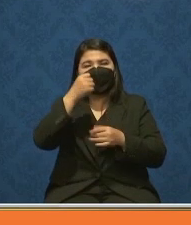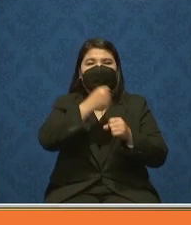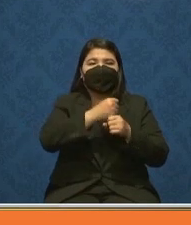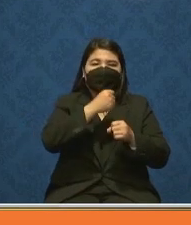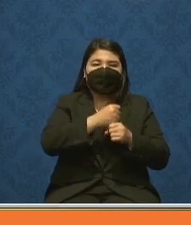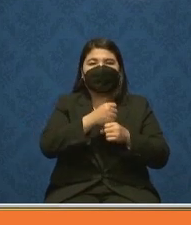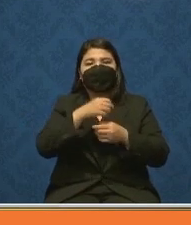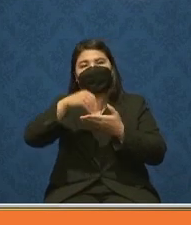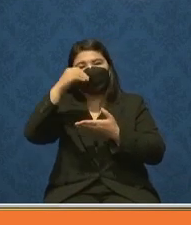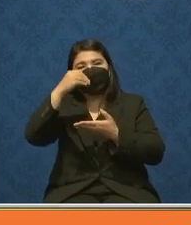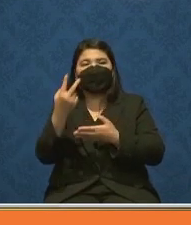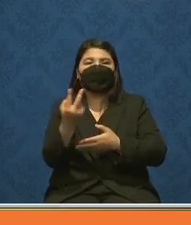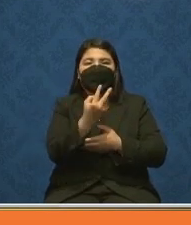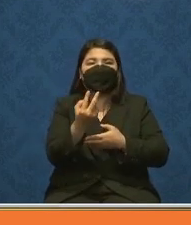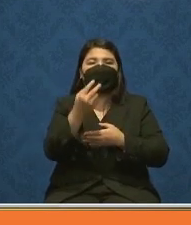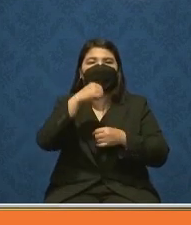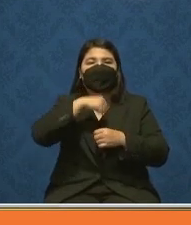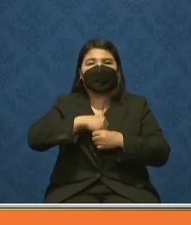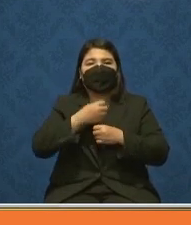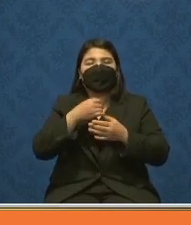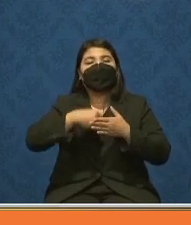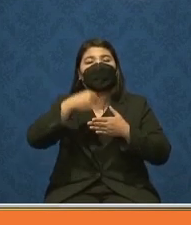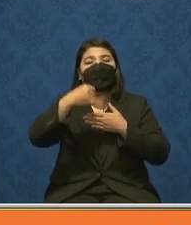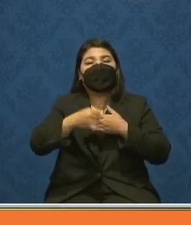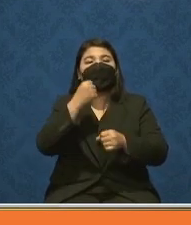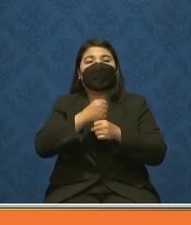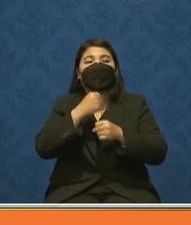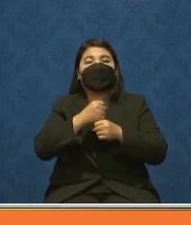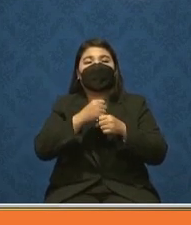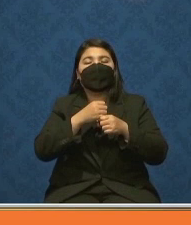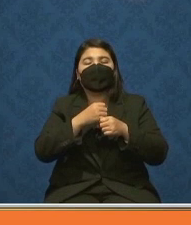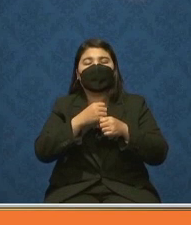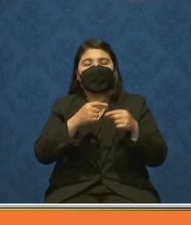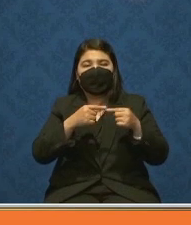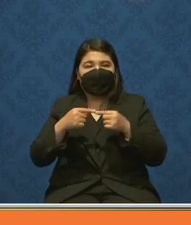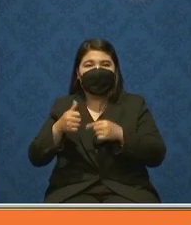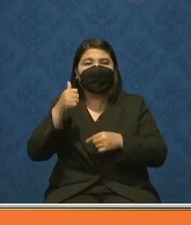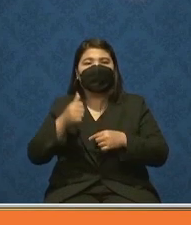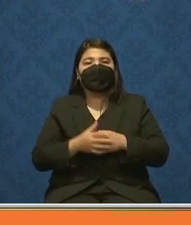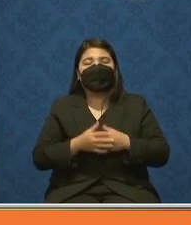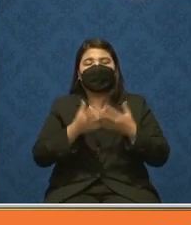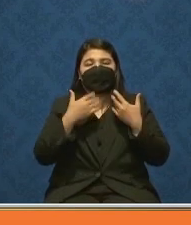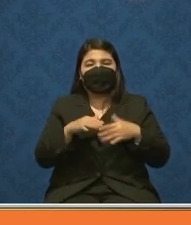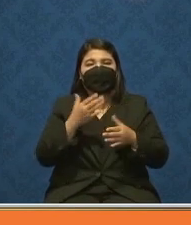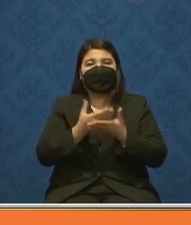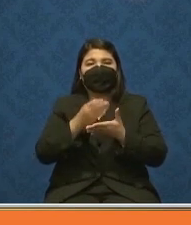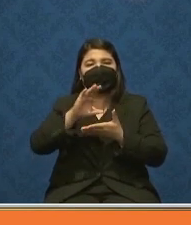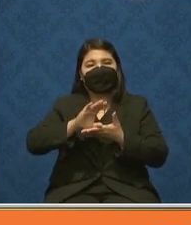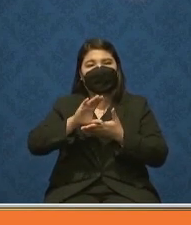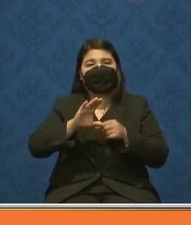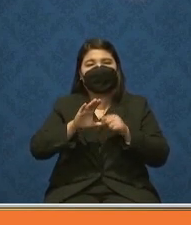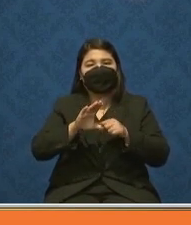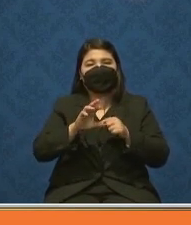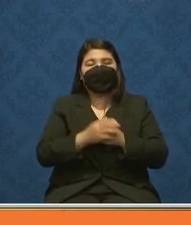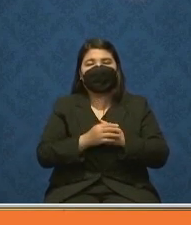รียนนักศึกษาเรียนไปทำงานไปรัฐช่วยเอกชนจ้างจบมามีงานทำทันทีนะครับแล้วก็คงต้องถึงเวลาเริ่มกอง